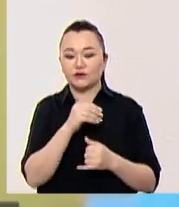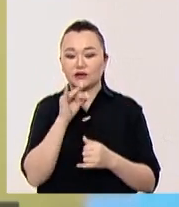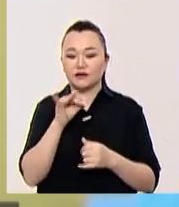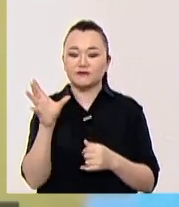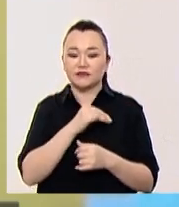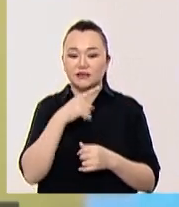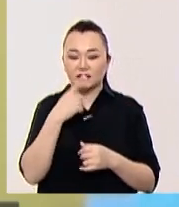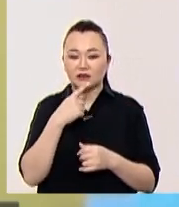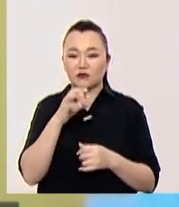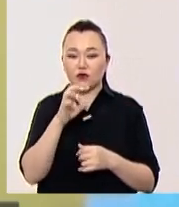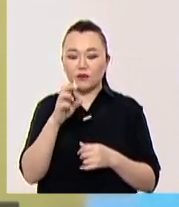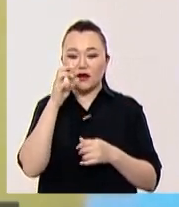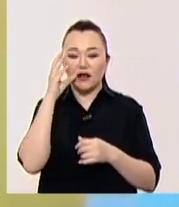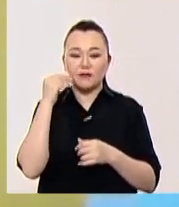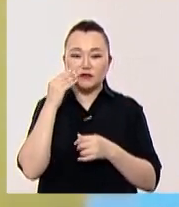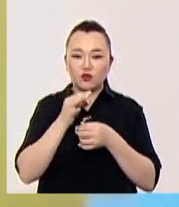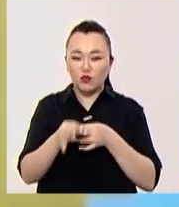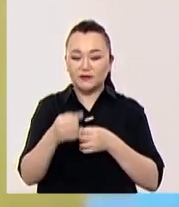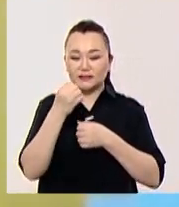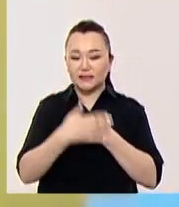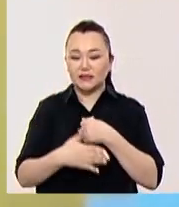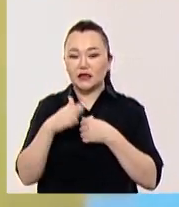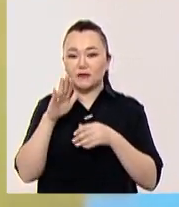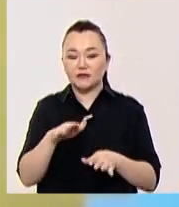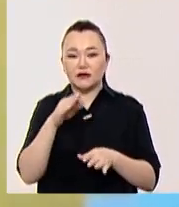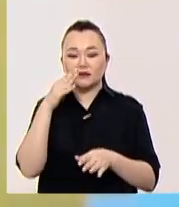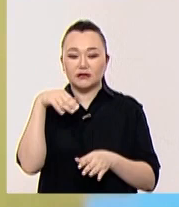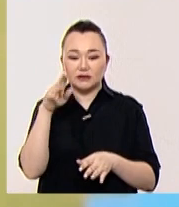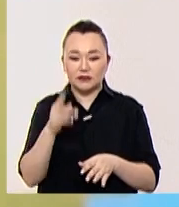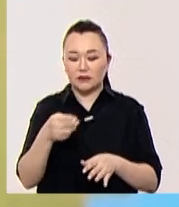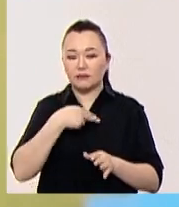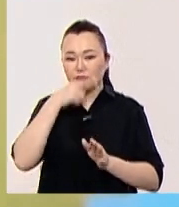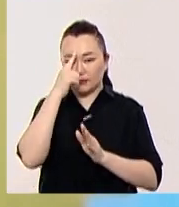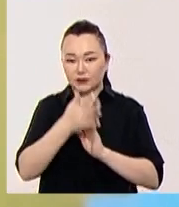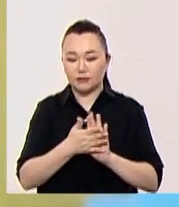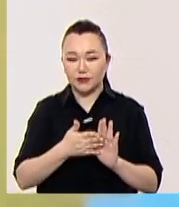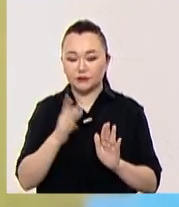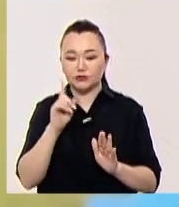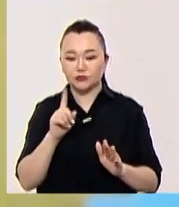если говорить об Алматинской области и центре в Талдыкургане, мы понимаем, что